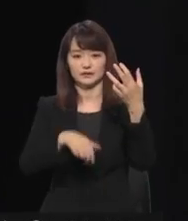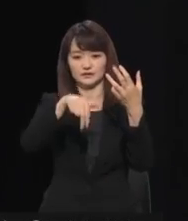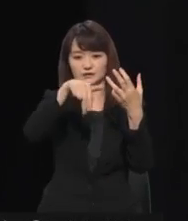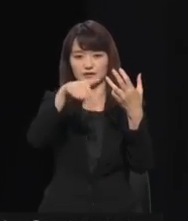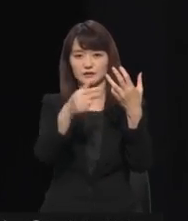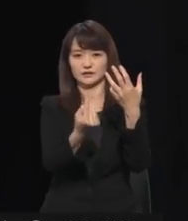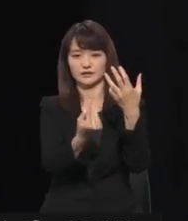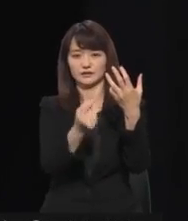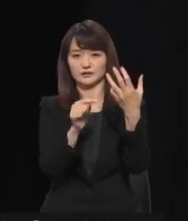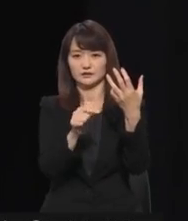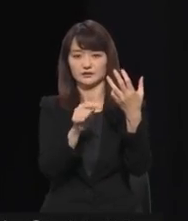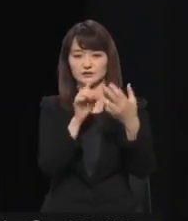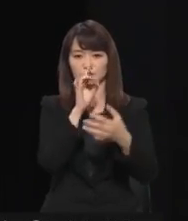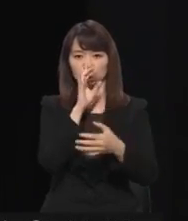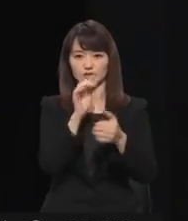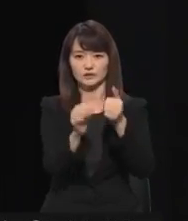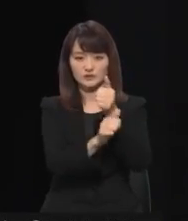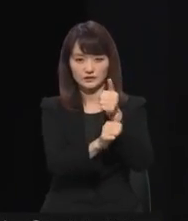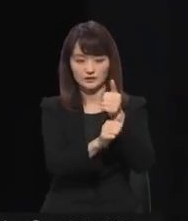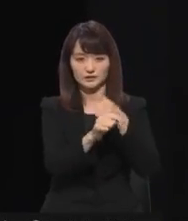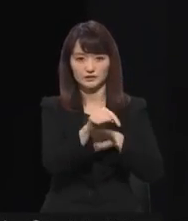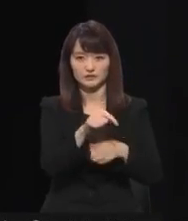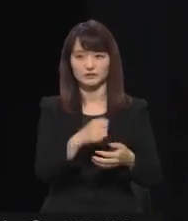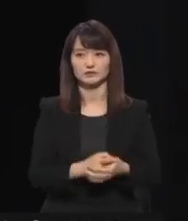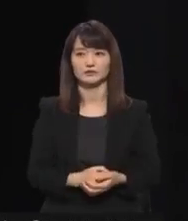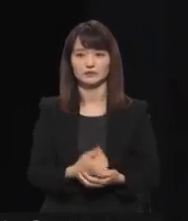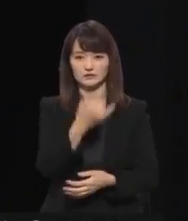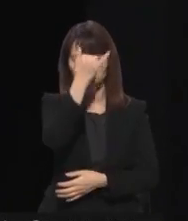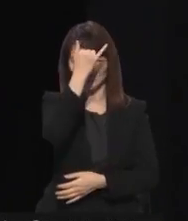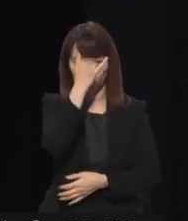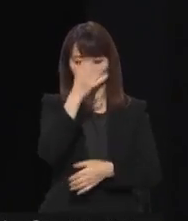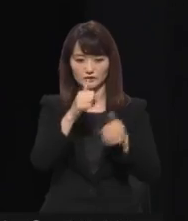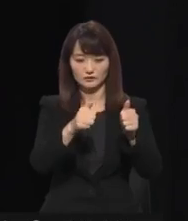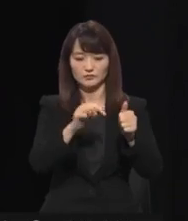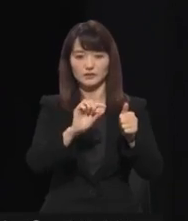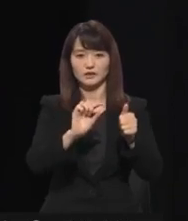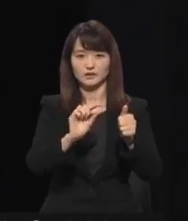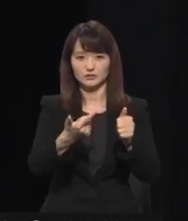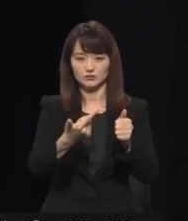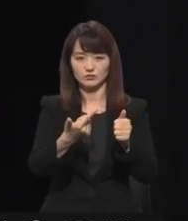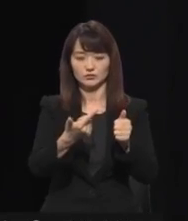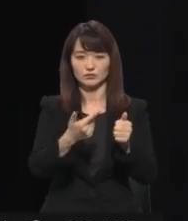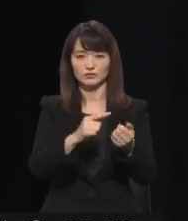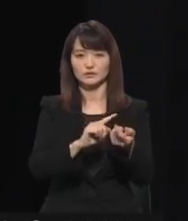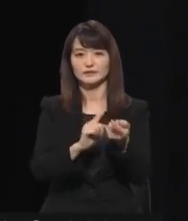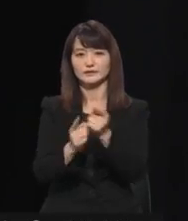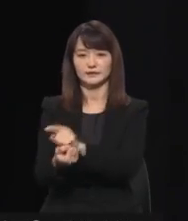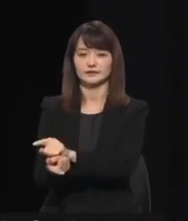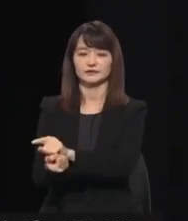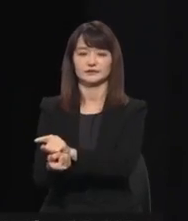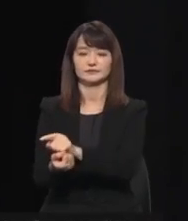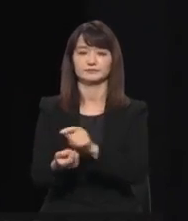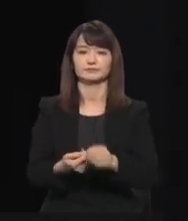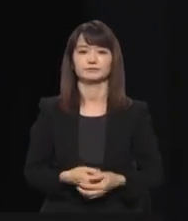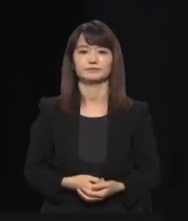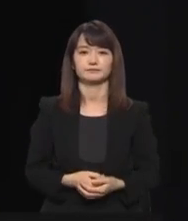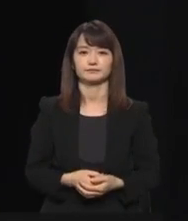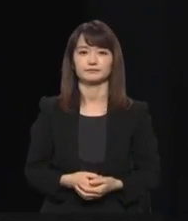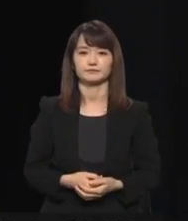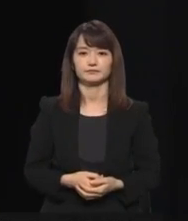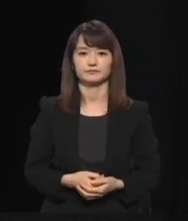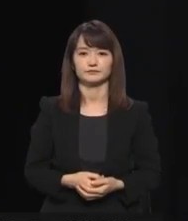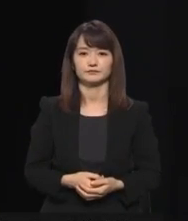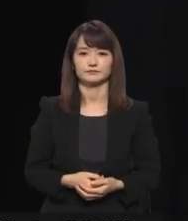당 무 일 주 1 윤리 메일을 윤리 신파 번을 이제 당원으로 퇴치하는 이 부분에 대해서 만장일치로 이것은 지혜로운 판단이었다